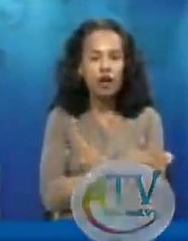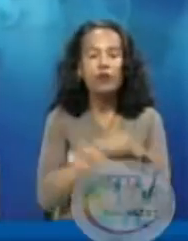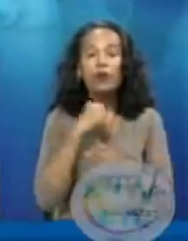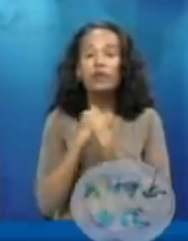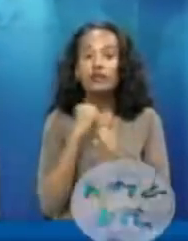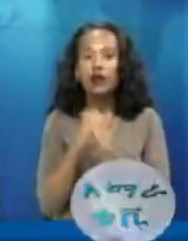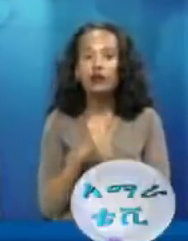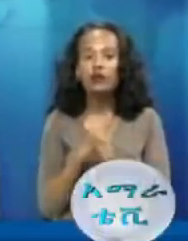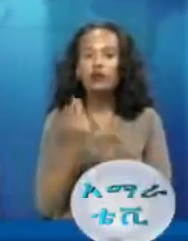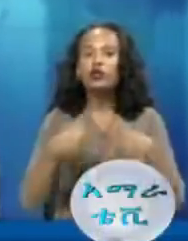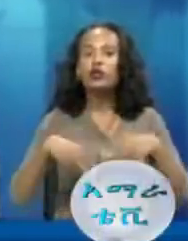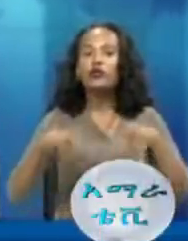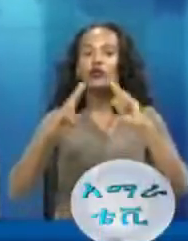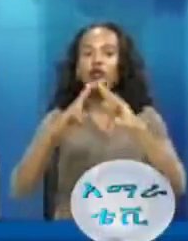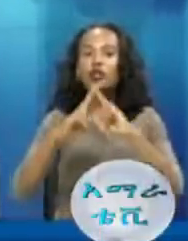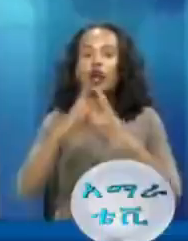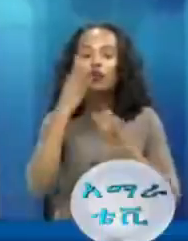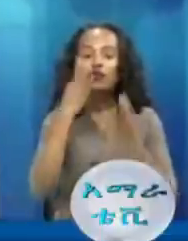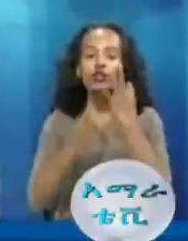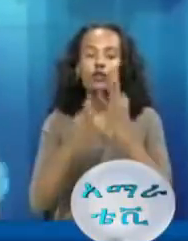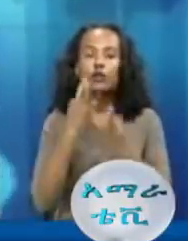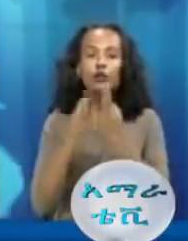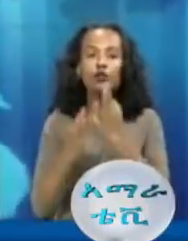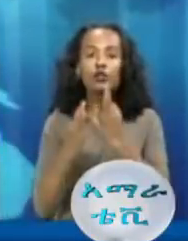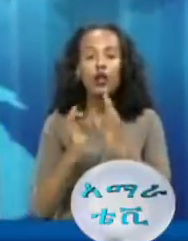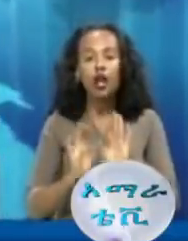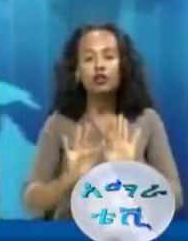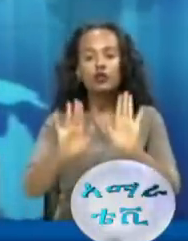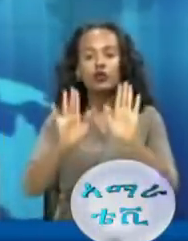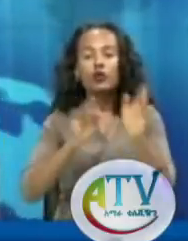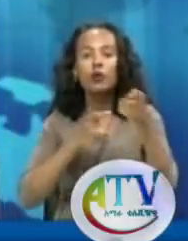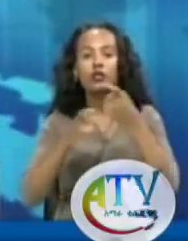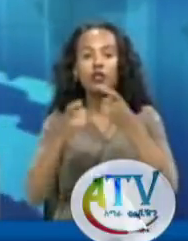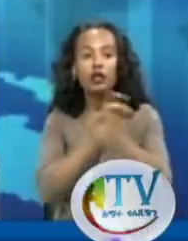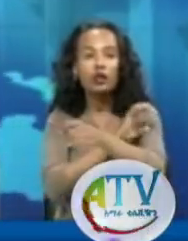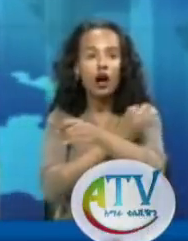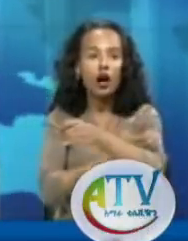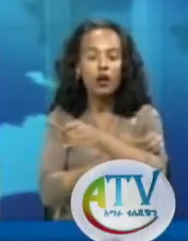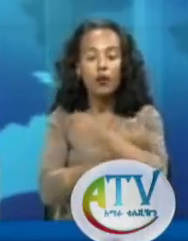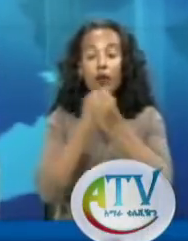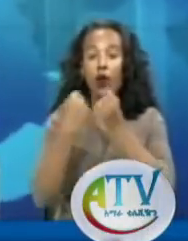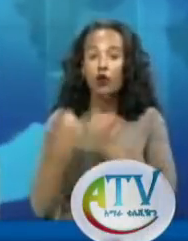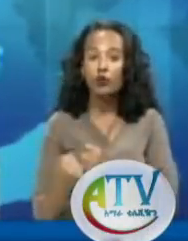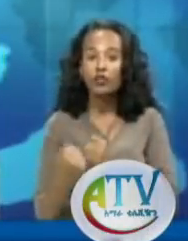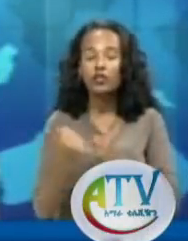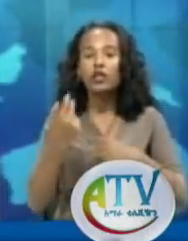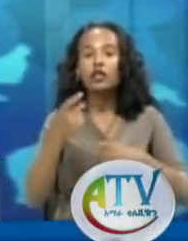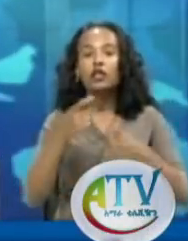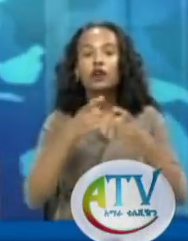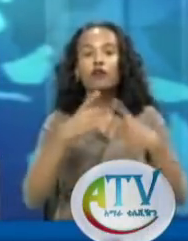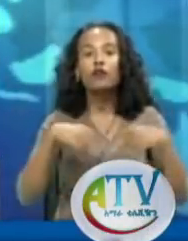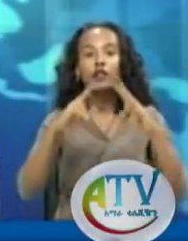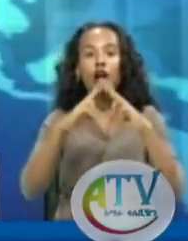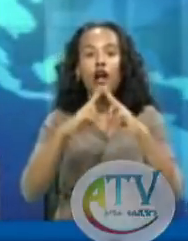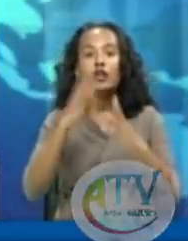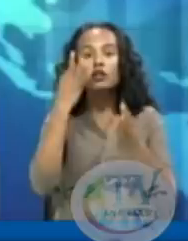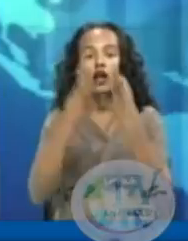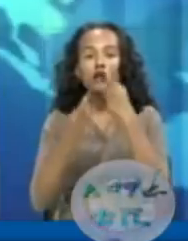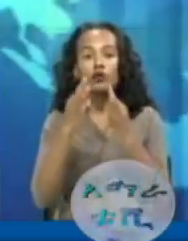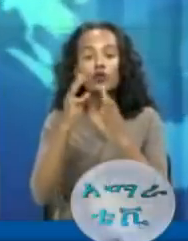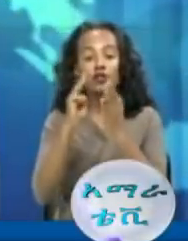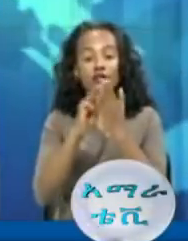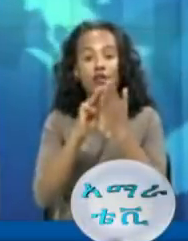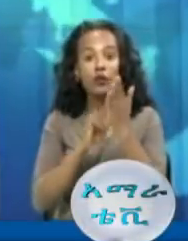በማከናወን ፌዴራል ፍርድ ቤቶች ራሳቸውን የማስተዳደር አቅም ማጎልበት፣ የፌዴራል ዳኞችን ስነ